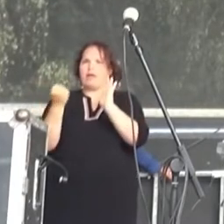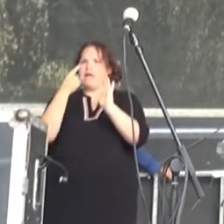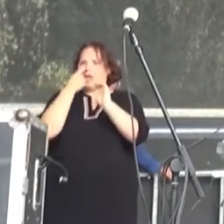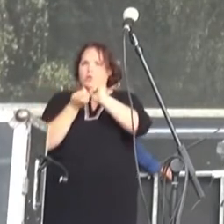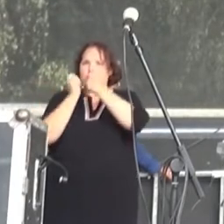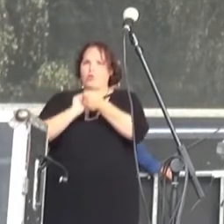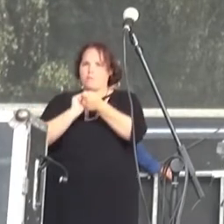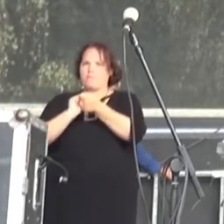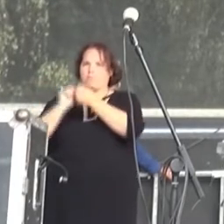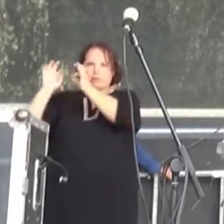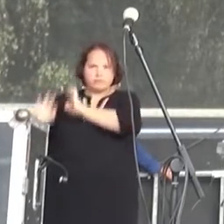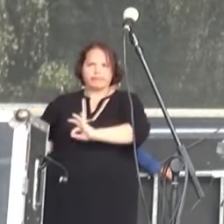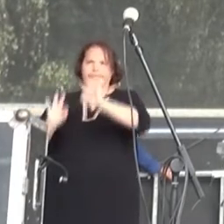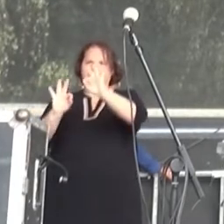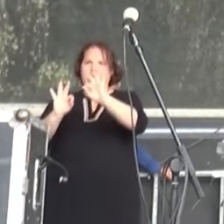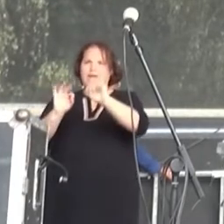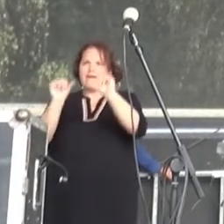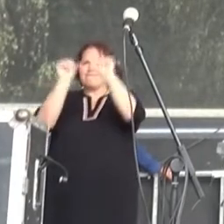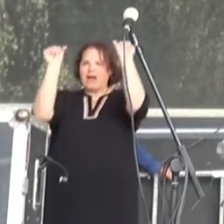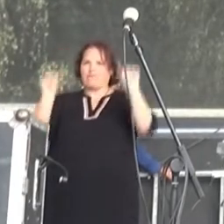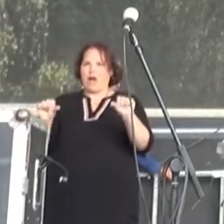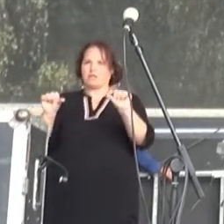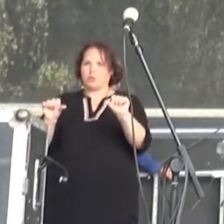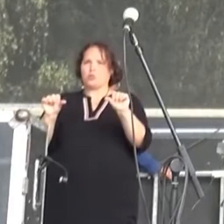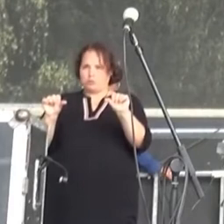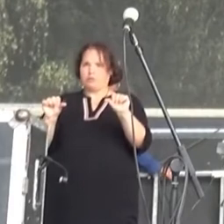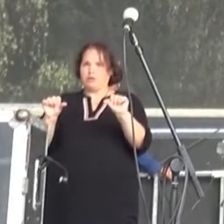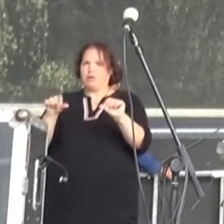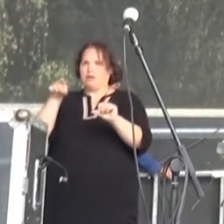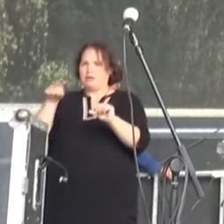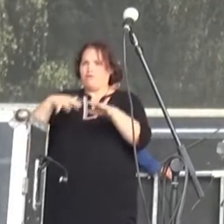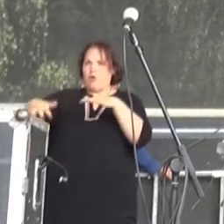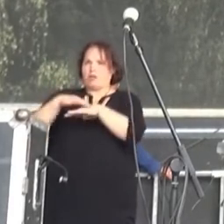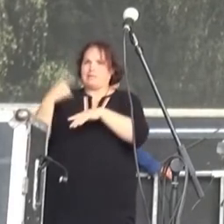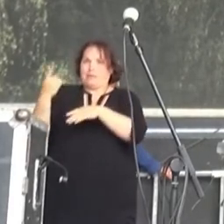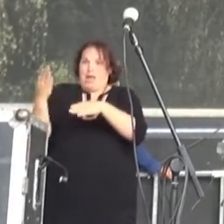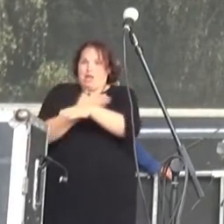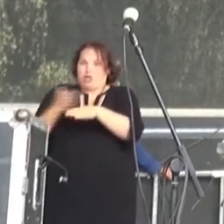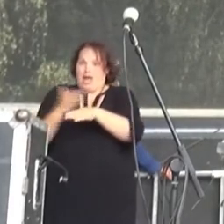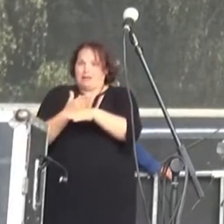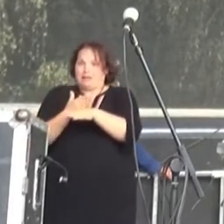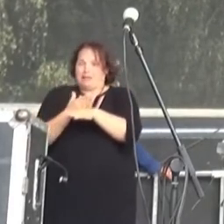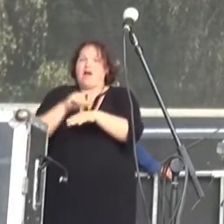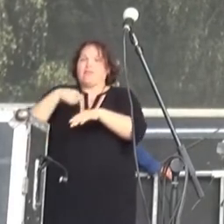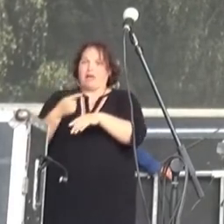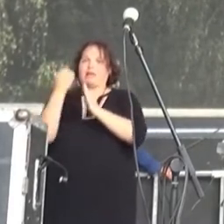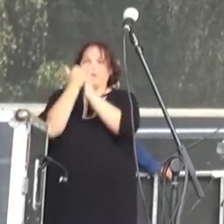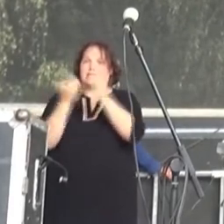tritt, die von dem deutschen Volke in freier Entscheidung beschlossen worden ist.